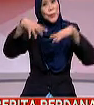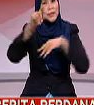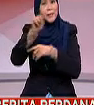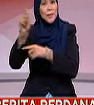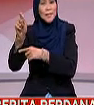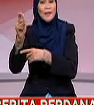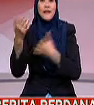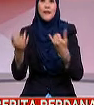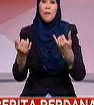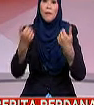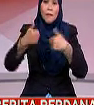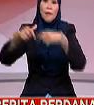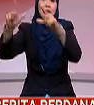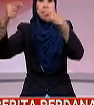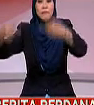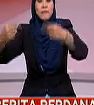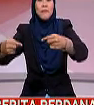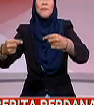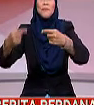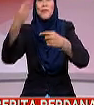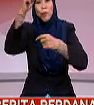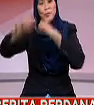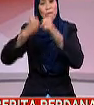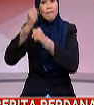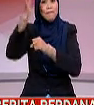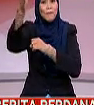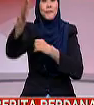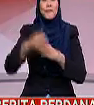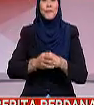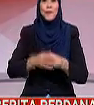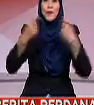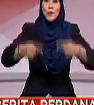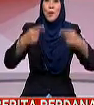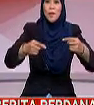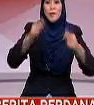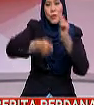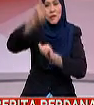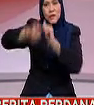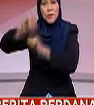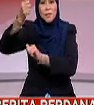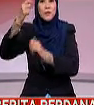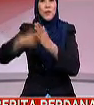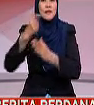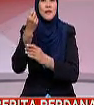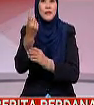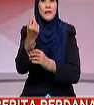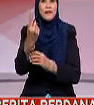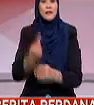itu secara automatik layak ke saingan Division Premier musim depan dan kejohanan Piala Juara-Juara pada November.